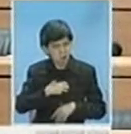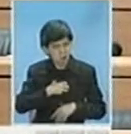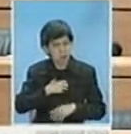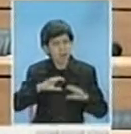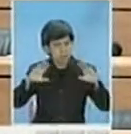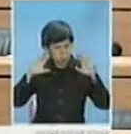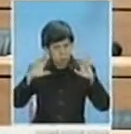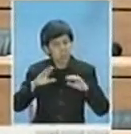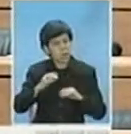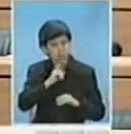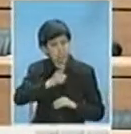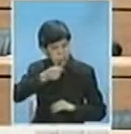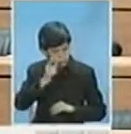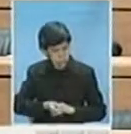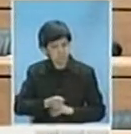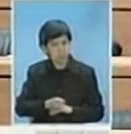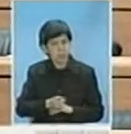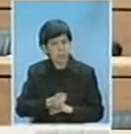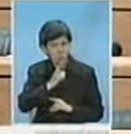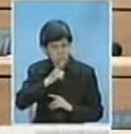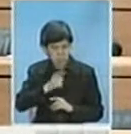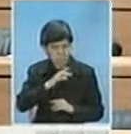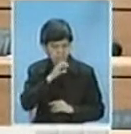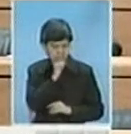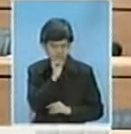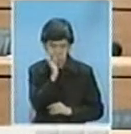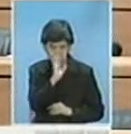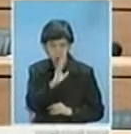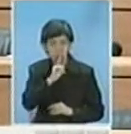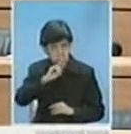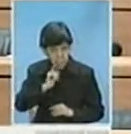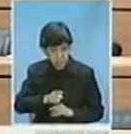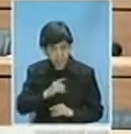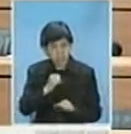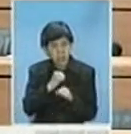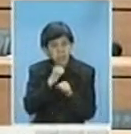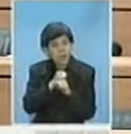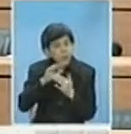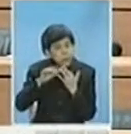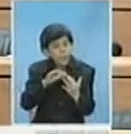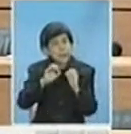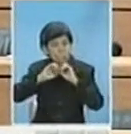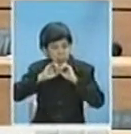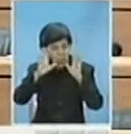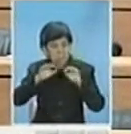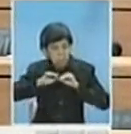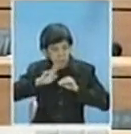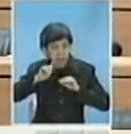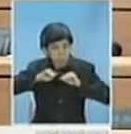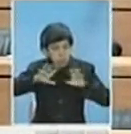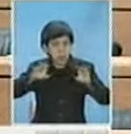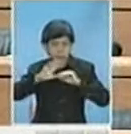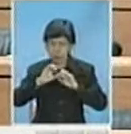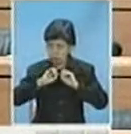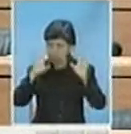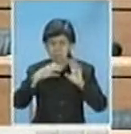ให้รัฐบาลบอกความจริงที่ครบถ้วนให้แก่ประชาชนแล้วก็ขอให้ปรับปรุงการสื่อสารกับประชาชนนี่คือสิ่งที่เ